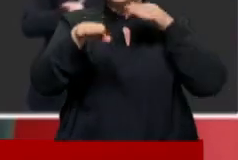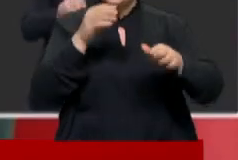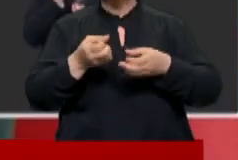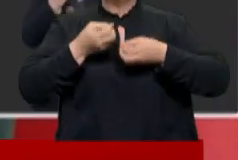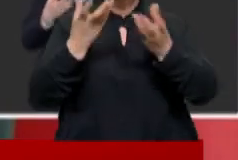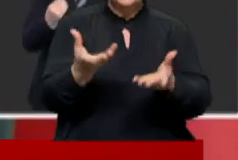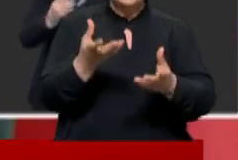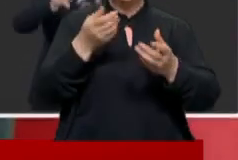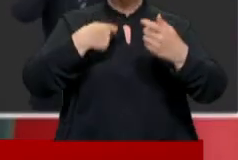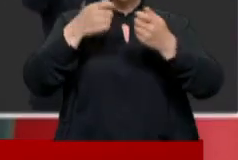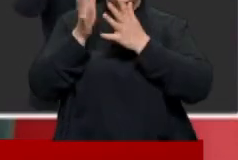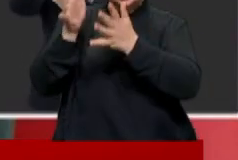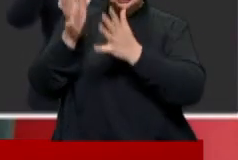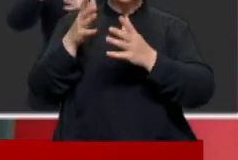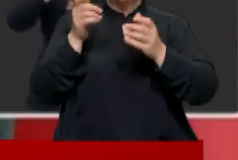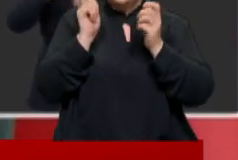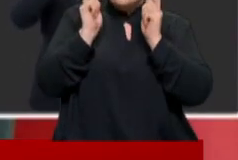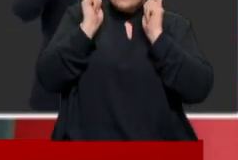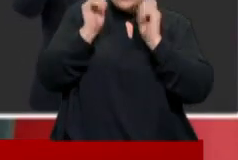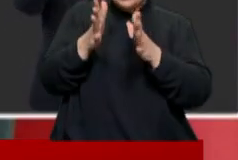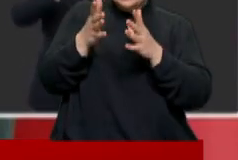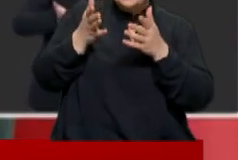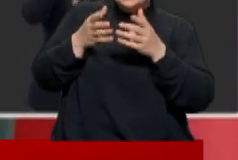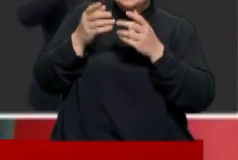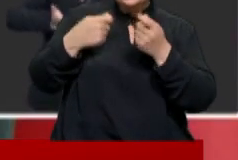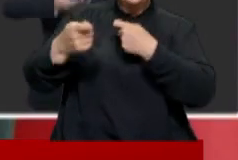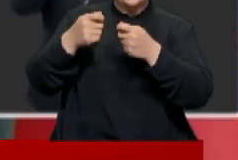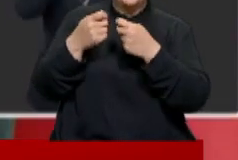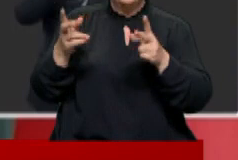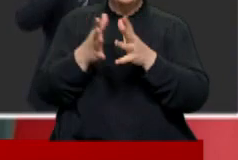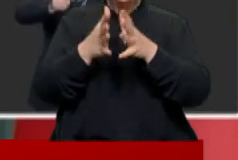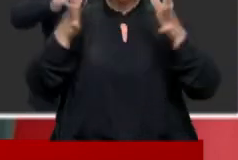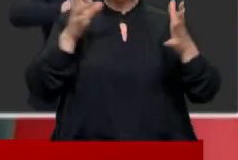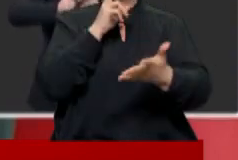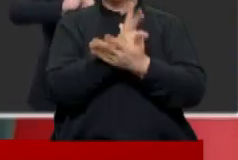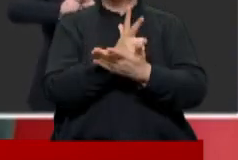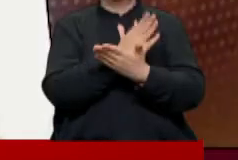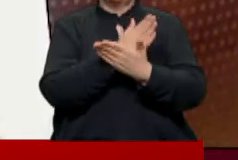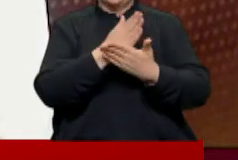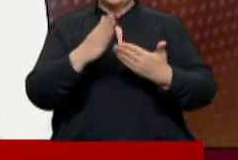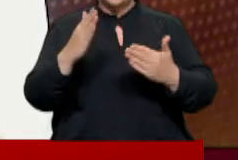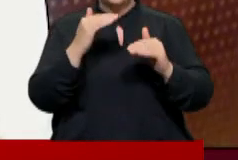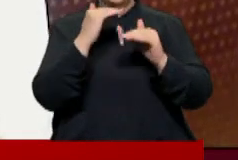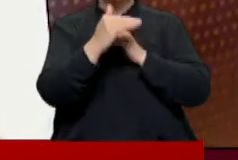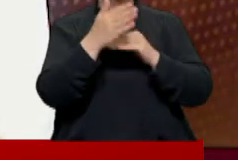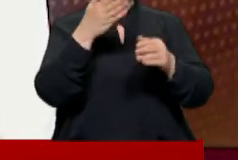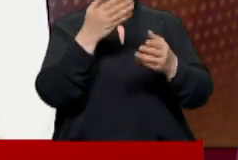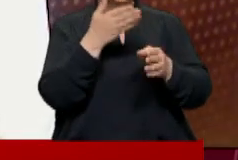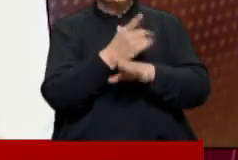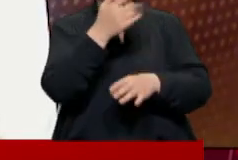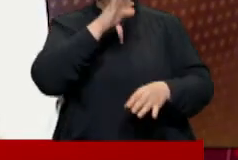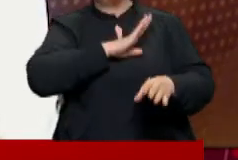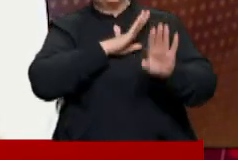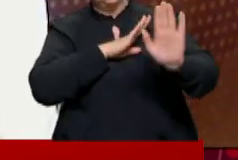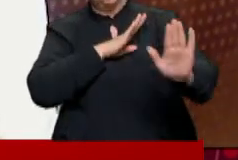üretim, ihracat ve cari fazla yoluyla büyüme stratejisini kararlılıkla uygularken halkın önüne aslında biraz